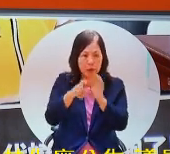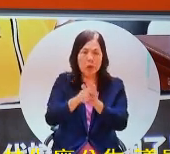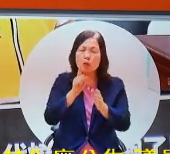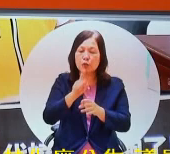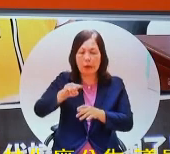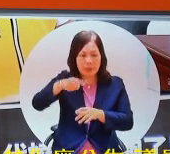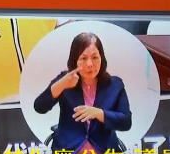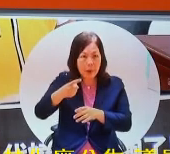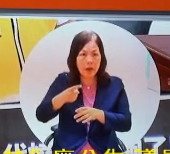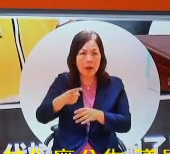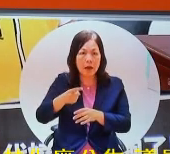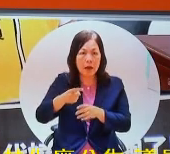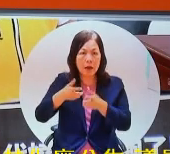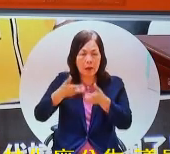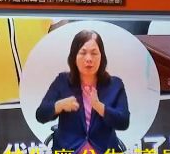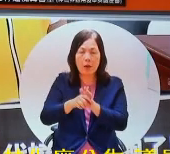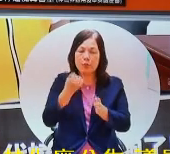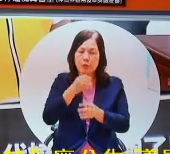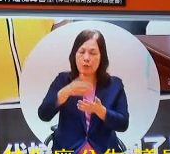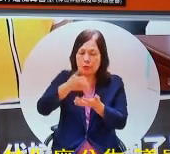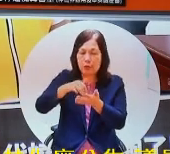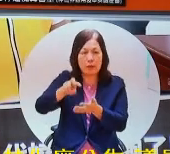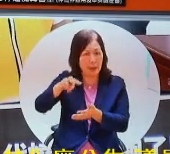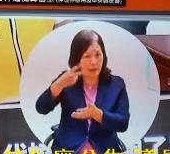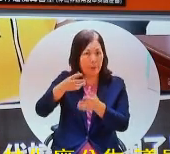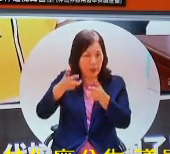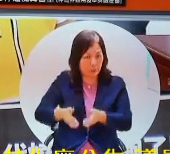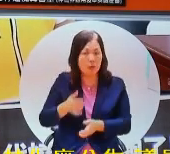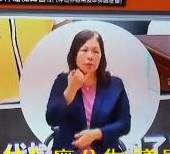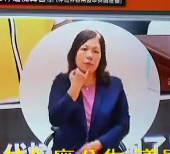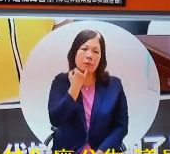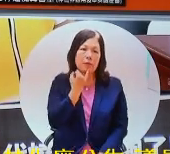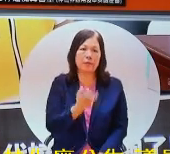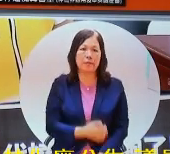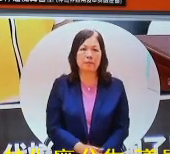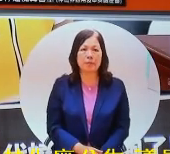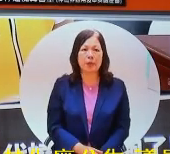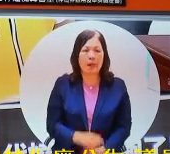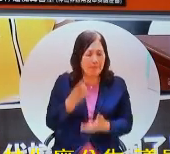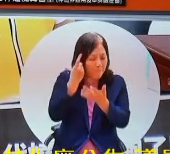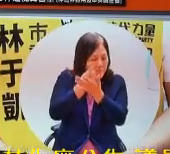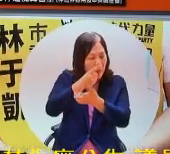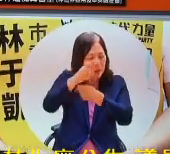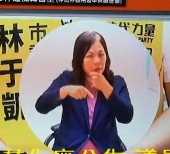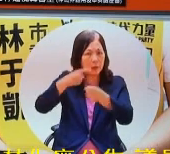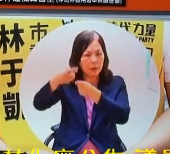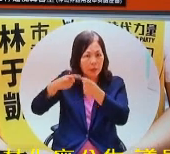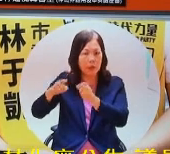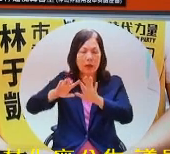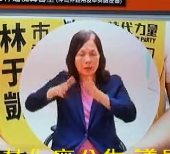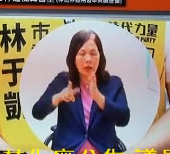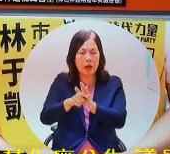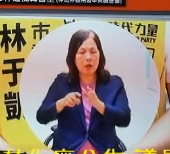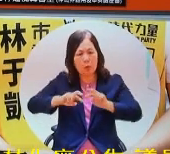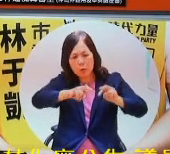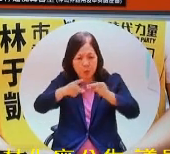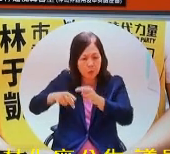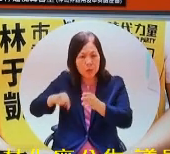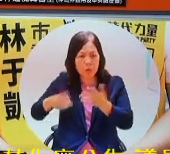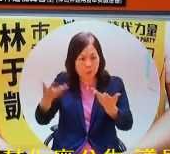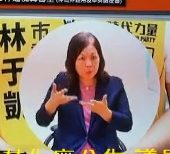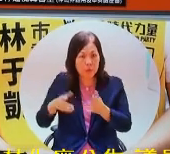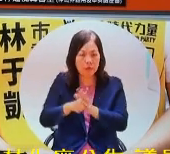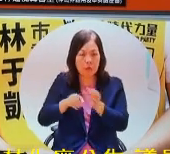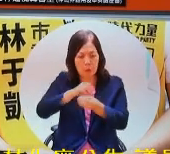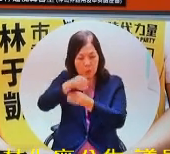可以200吨来计算，加上可能每年会有这个税收的问题的一个周转